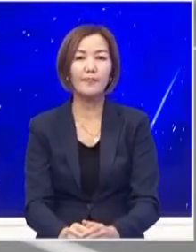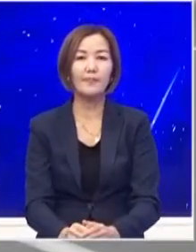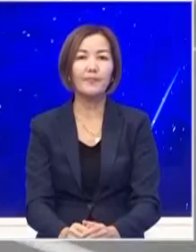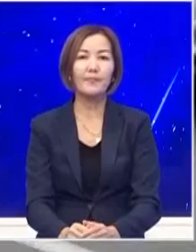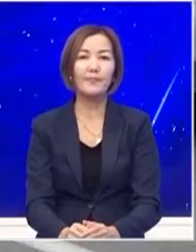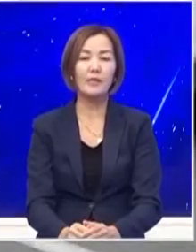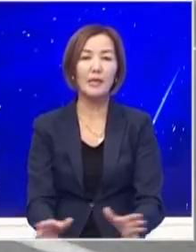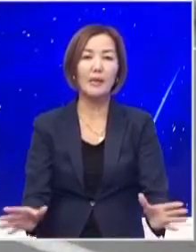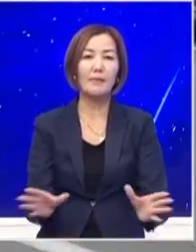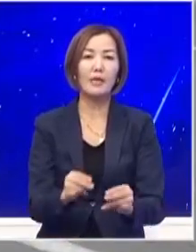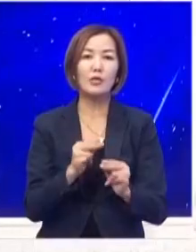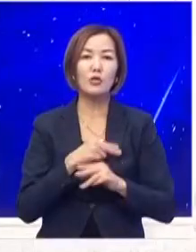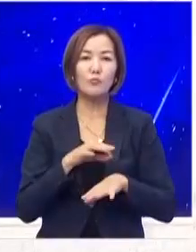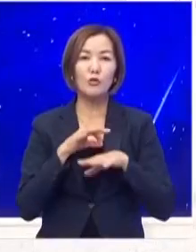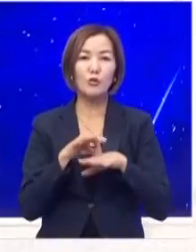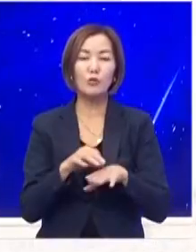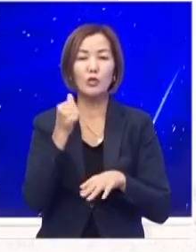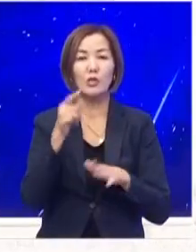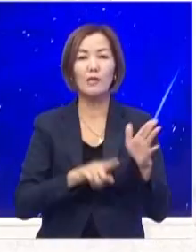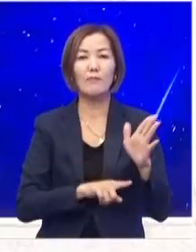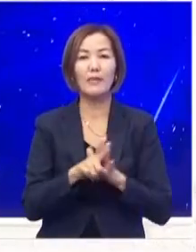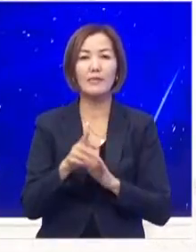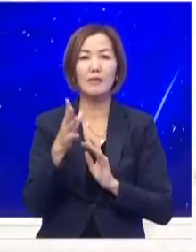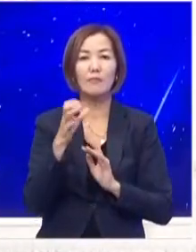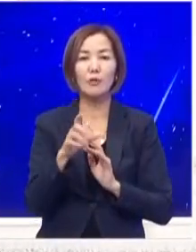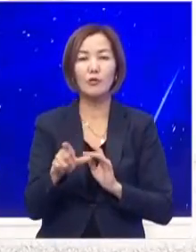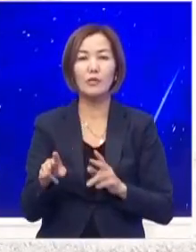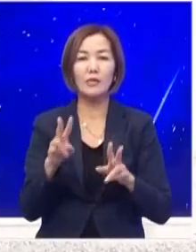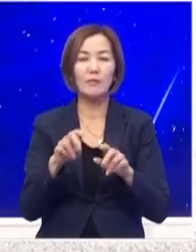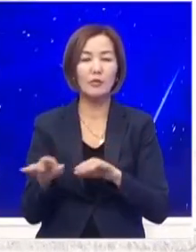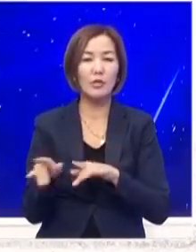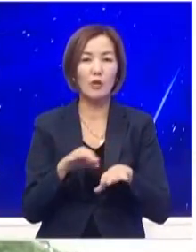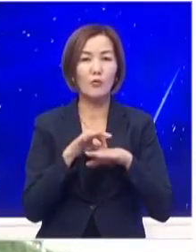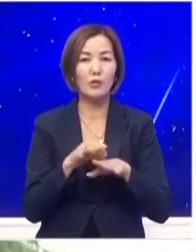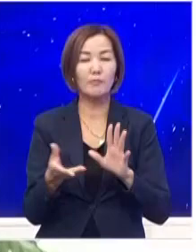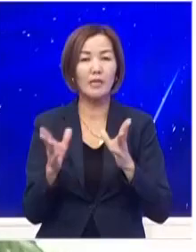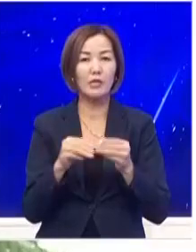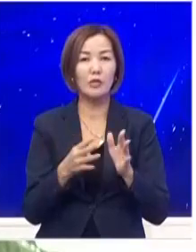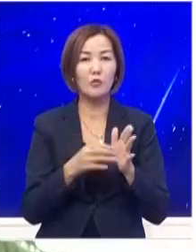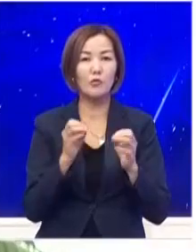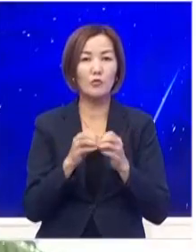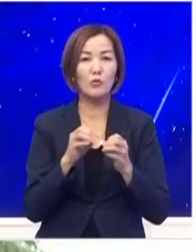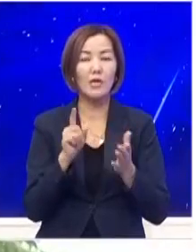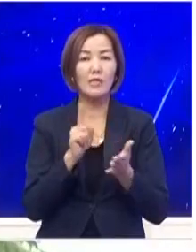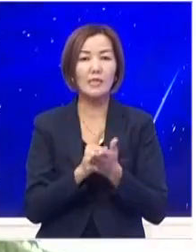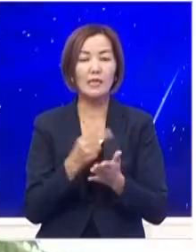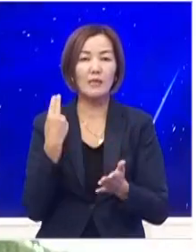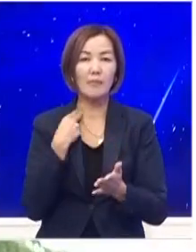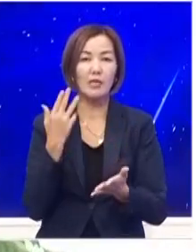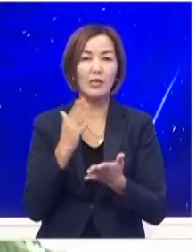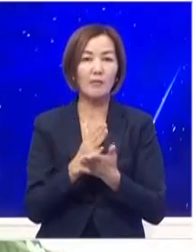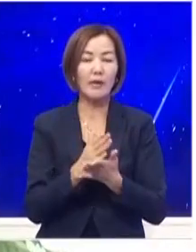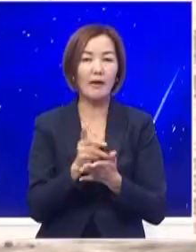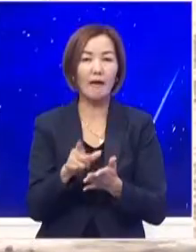Құзырлы органдар бірлесе жұмыс жүргізуде. Жыл басынан бері 500-ден аса рейдтік іс-шара өткізіпті. Нәтижесінде 910 салықтық берешегі